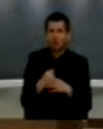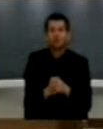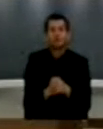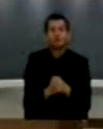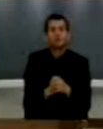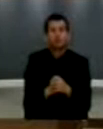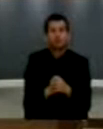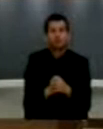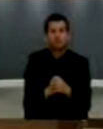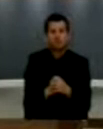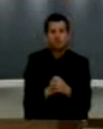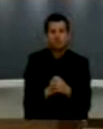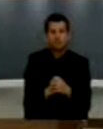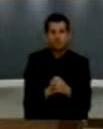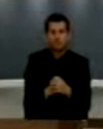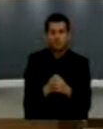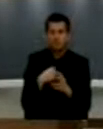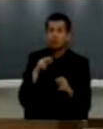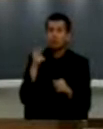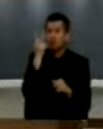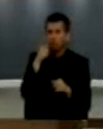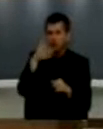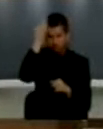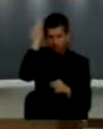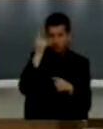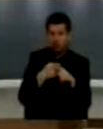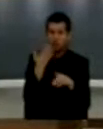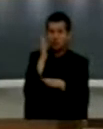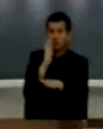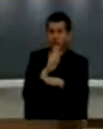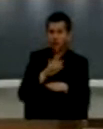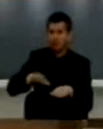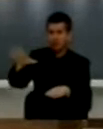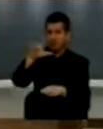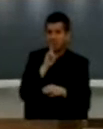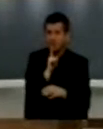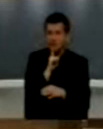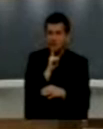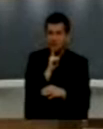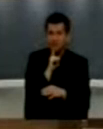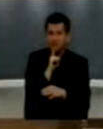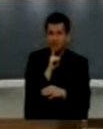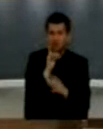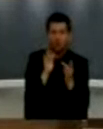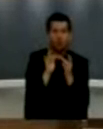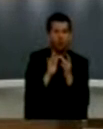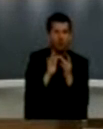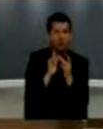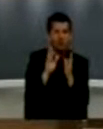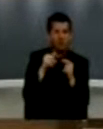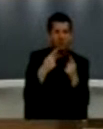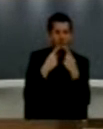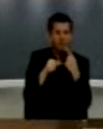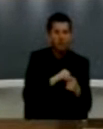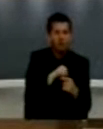deputet, i kuptoj shqetësimet e juaja dhe të deputetëve tjerë të asaj zone, të cilët edhe në kontakte direkte me mua janë